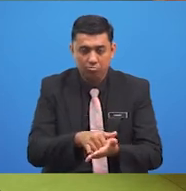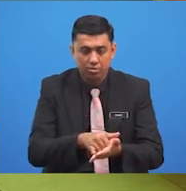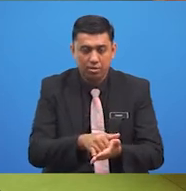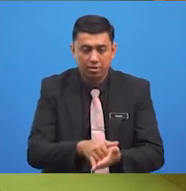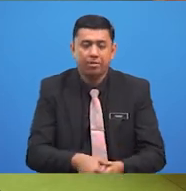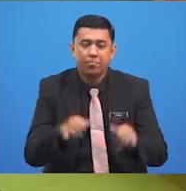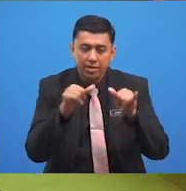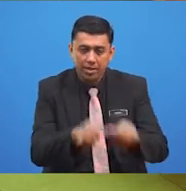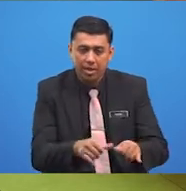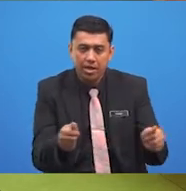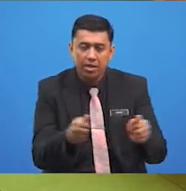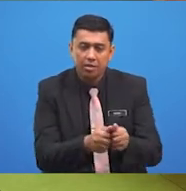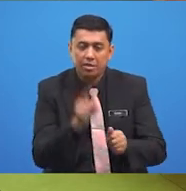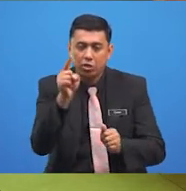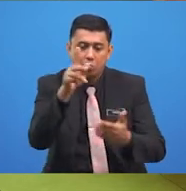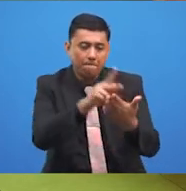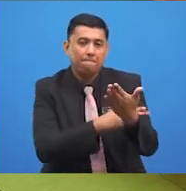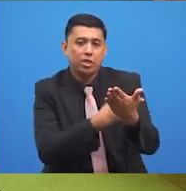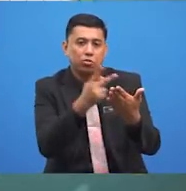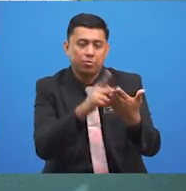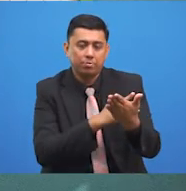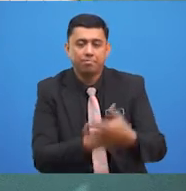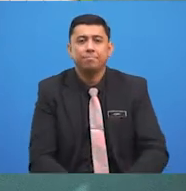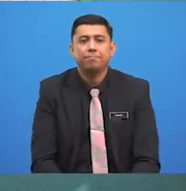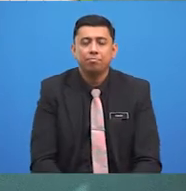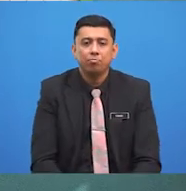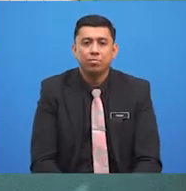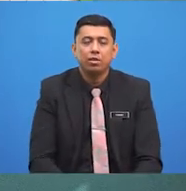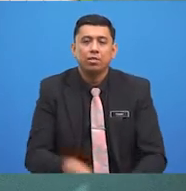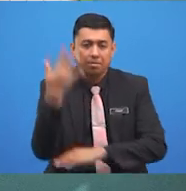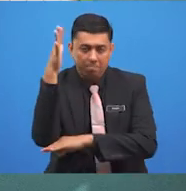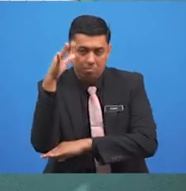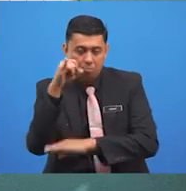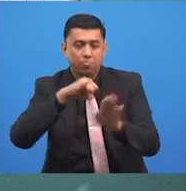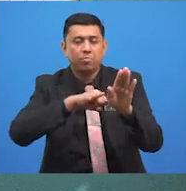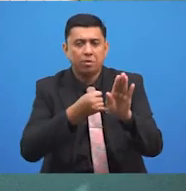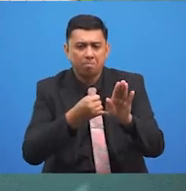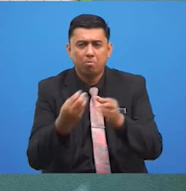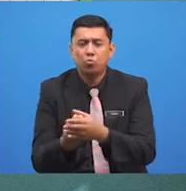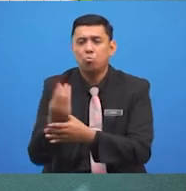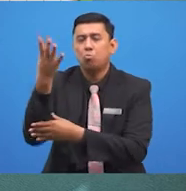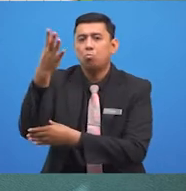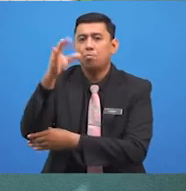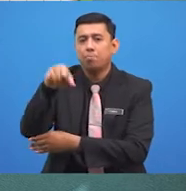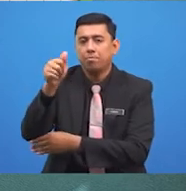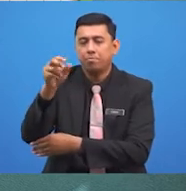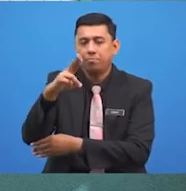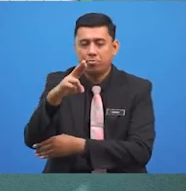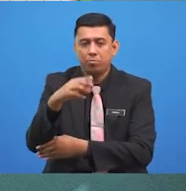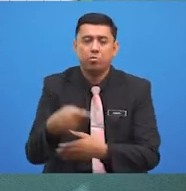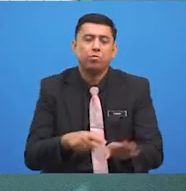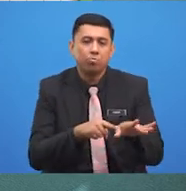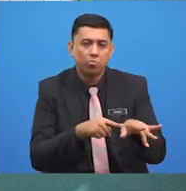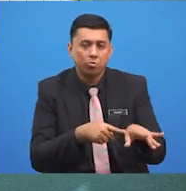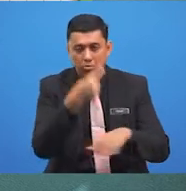cikgu meninggalkan kamu dengan serangkap pantun. Pohon jati tumbuh berjajar, daunnya